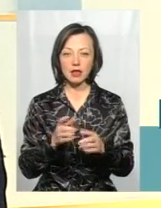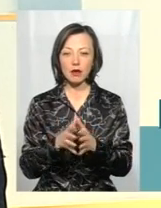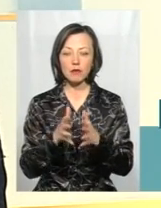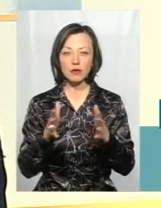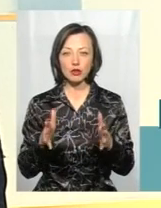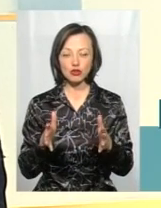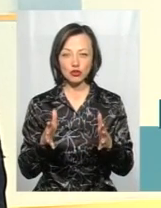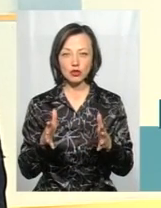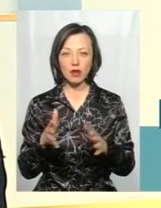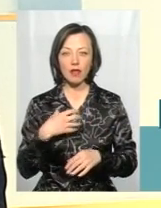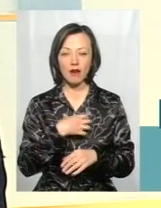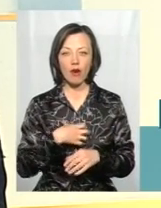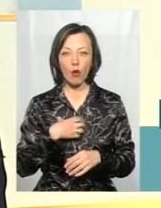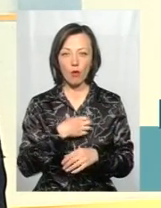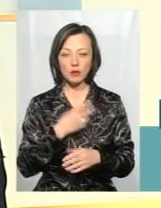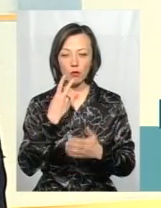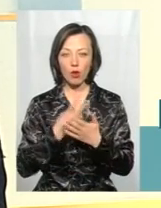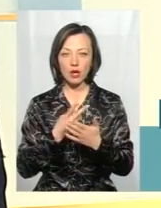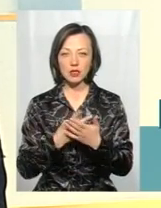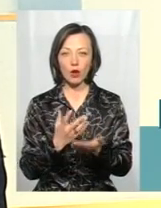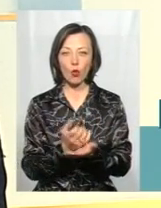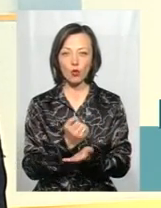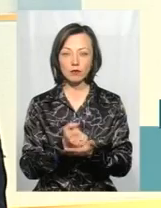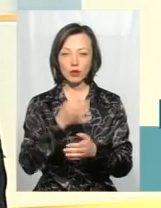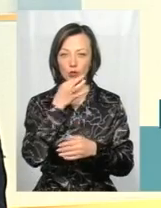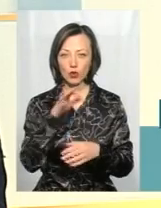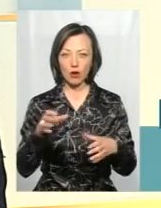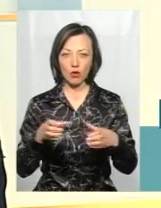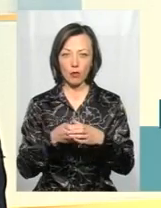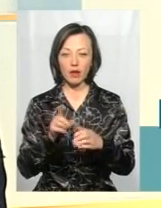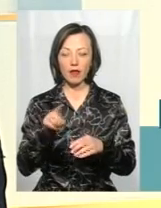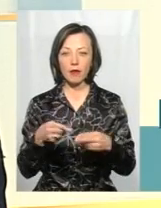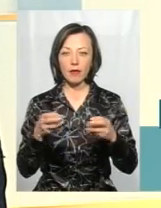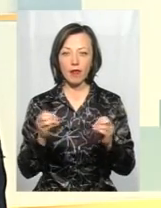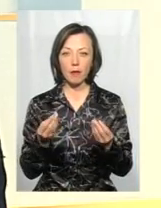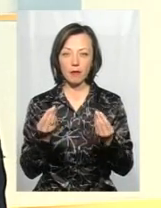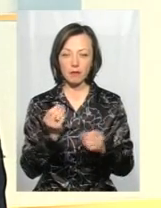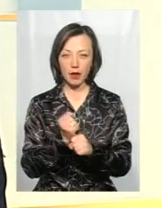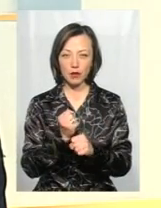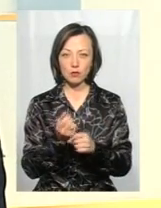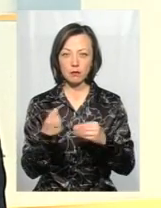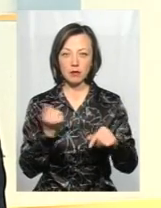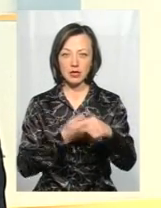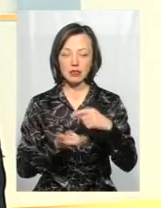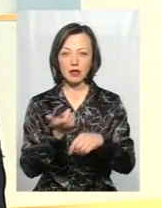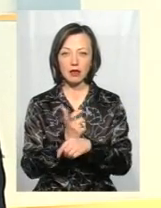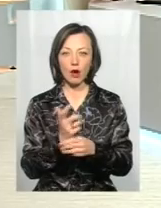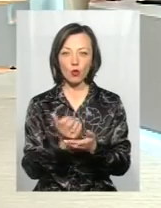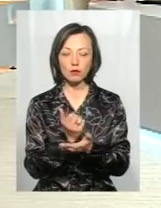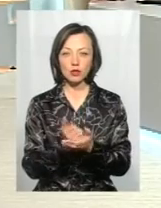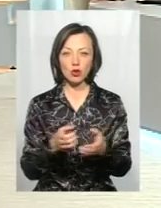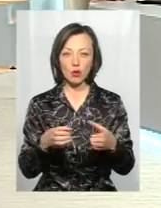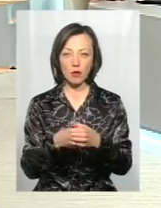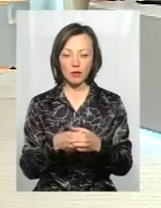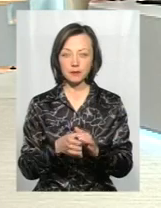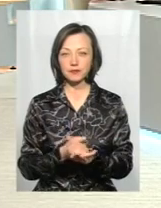і найвагоміший показник успіху будь-якої громади. Там, де працює бізнес, там найуспішніша громада. Ну,